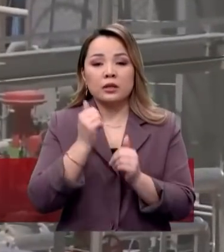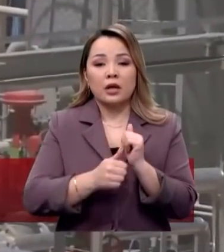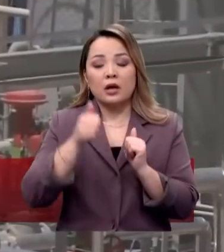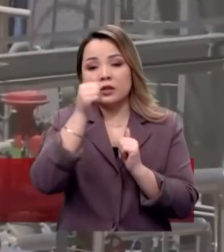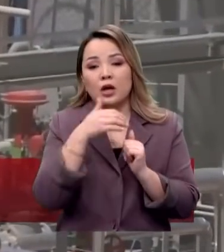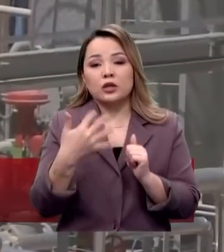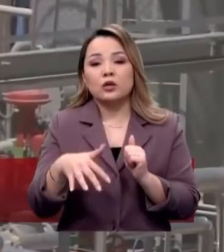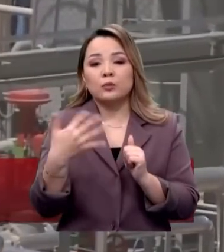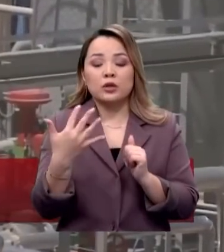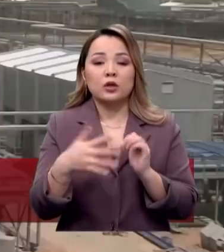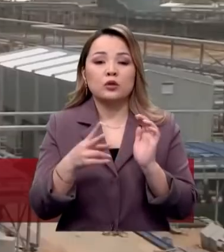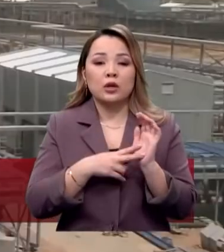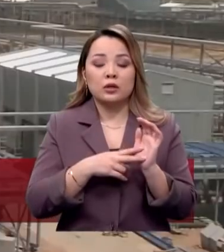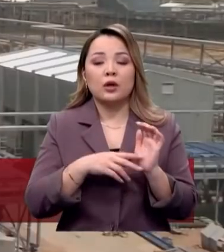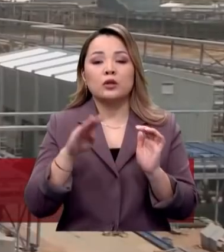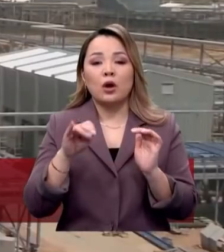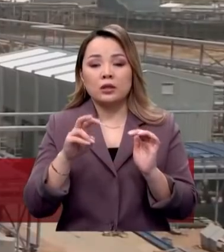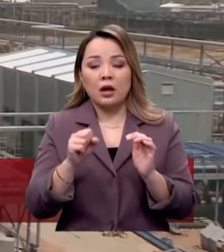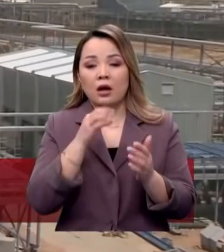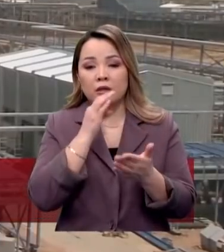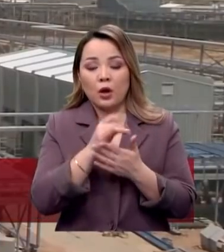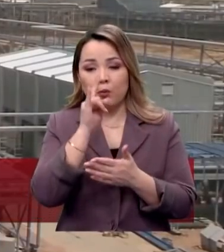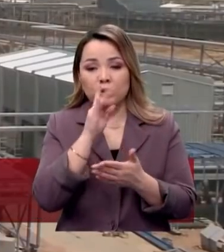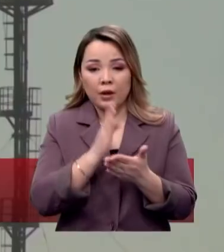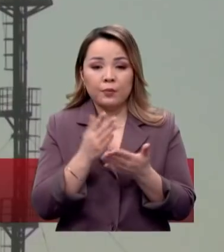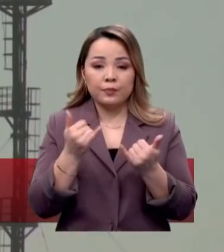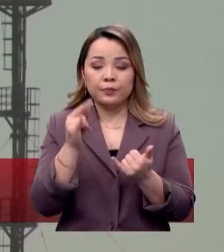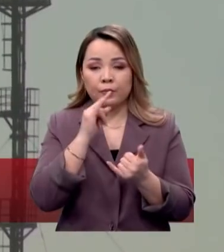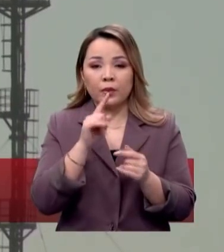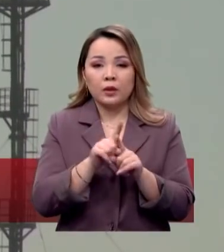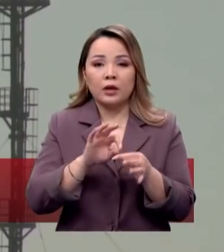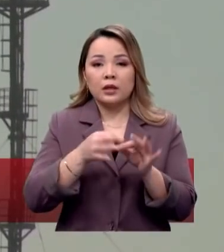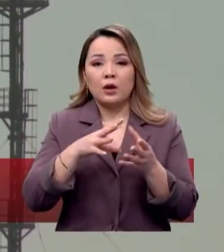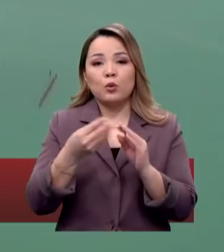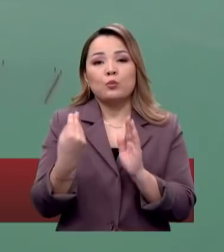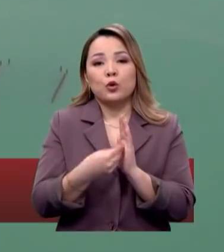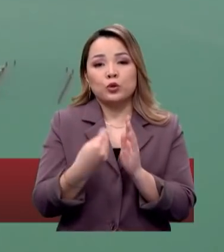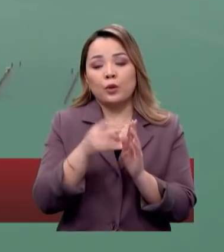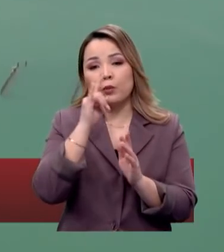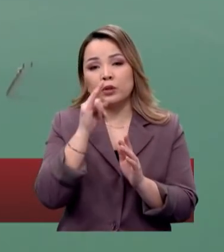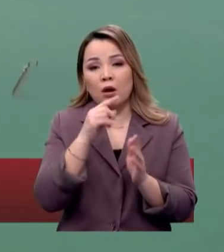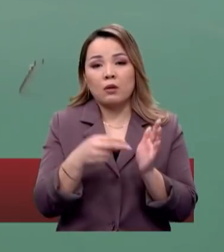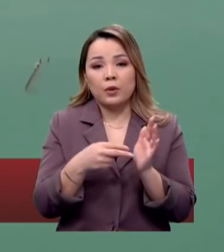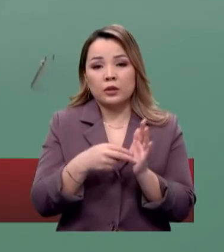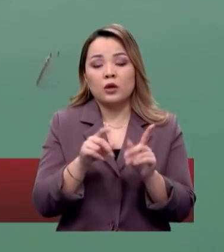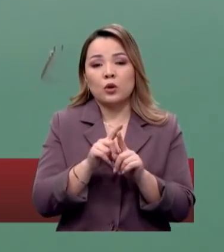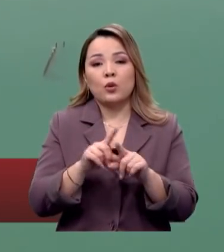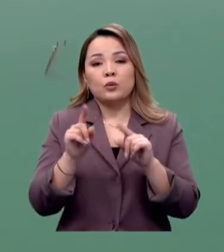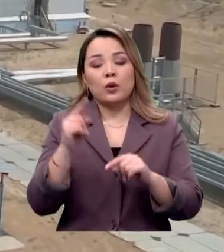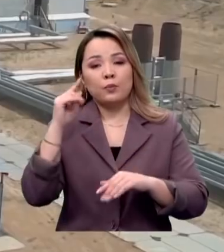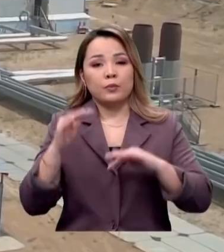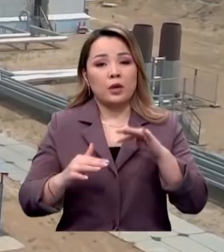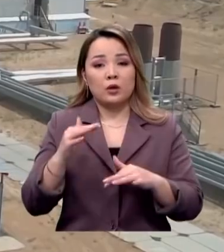шамамен 25-27 миллион тонна мұнай. Әлемдік нарық үшін мардымсыз болып көрінгенмен бюджеті мұнай бағасына қарап құбылатын ел үшін бұл